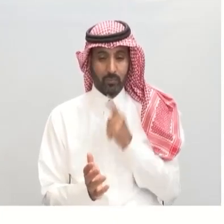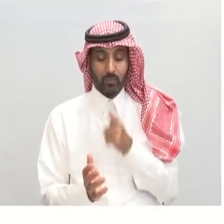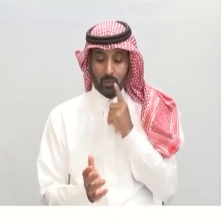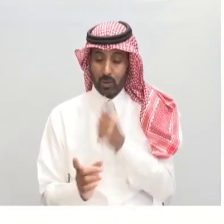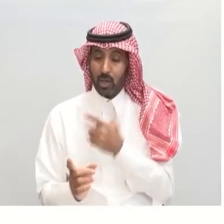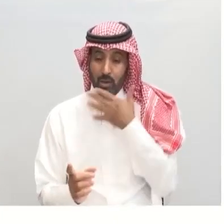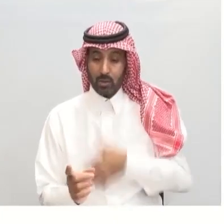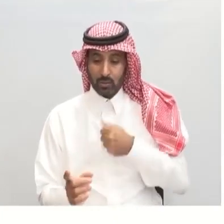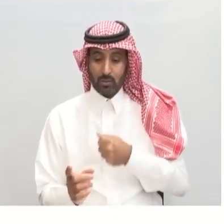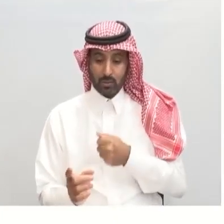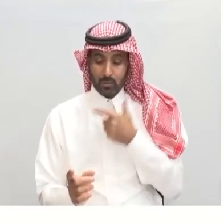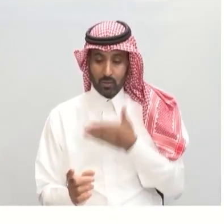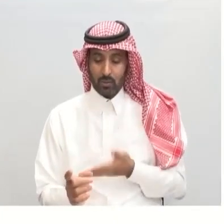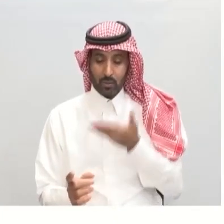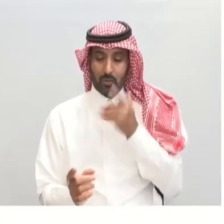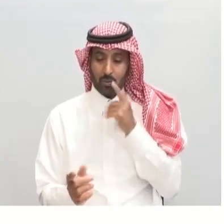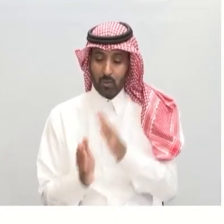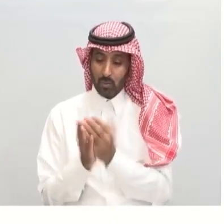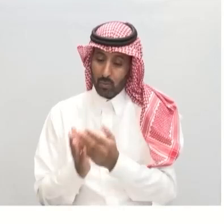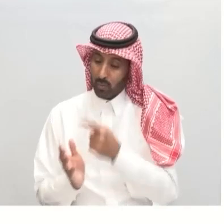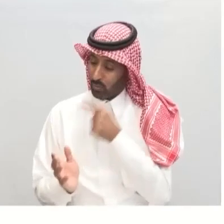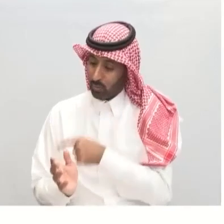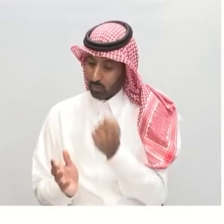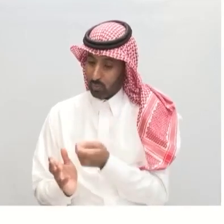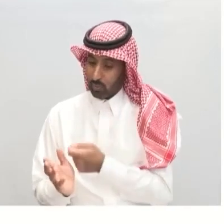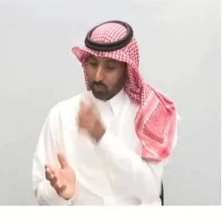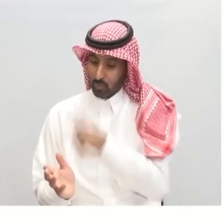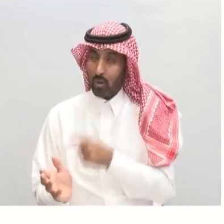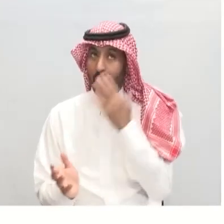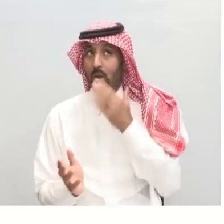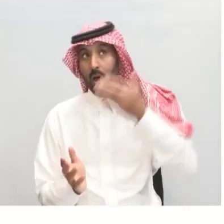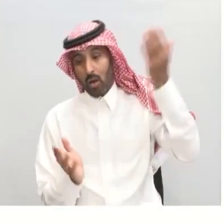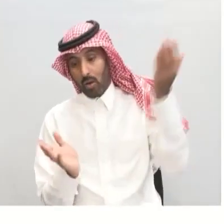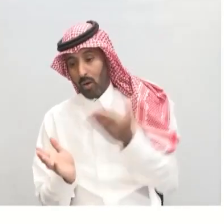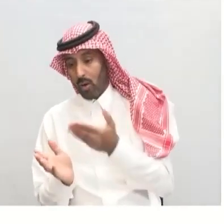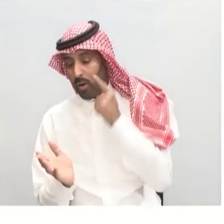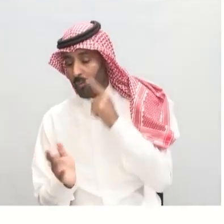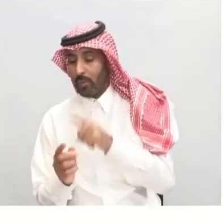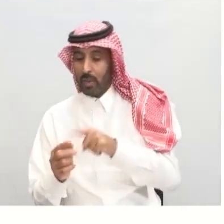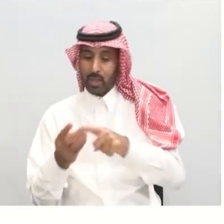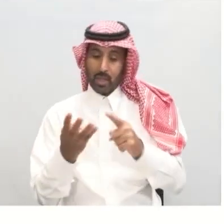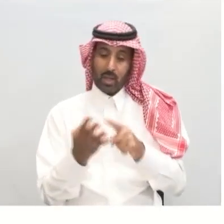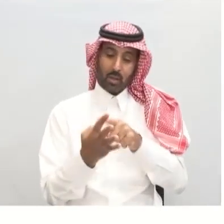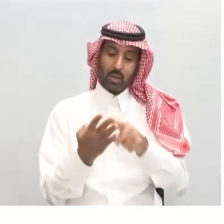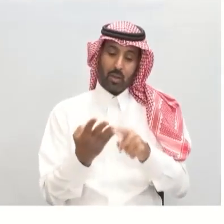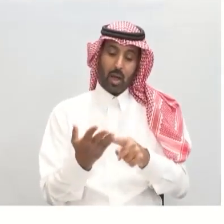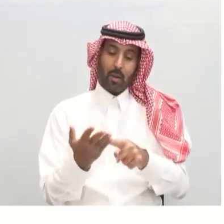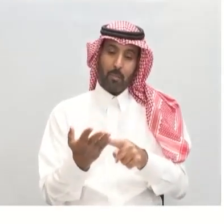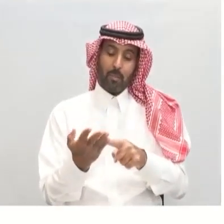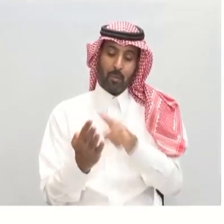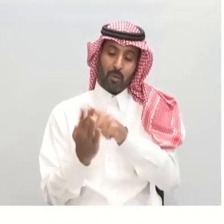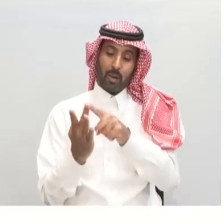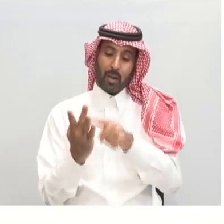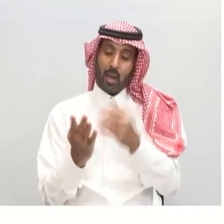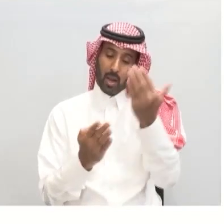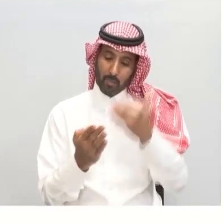اتخذ رسول الله صلى الله عليه وسلم كتابا للوحي منهم الخلفاء الاربعه من هم الخلفاء الاربعه ما